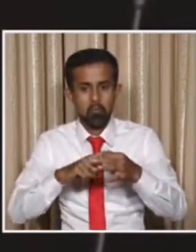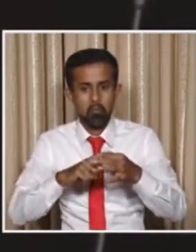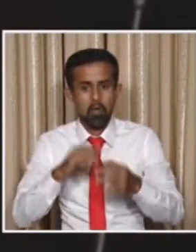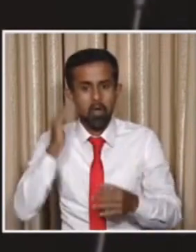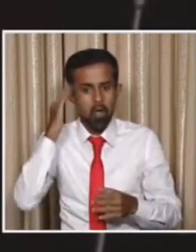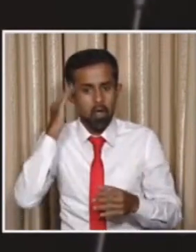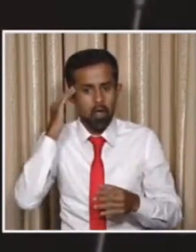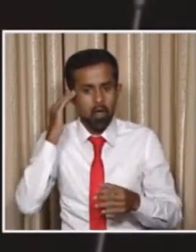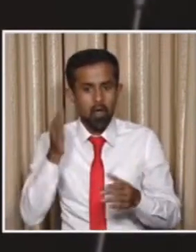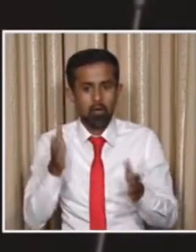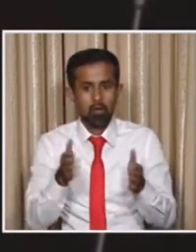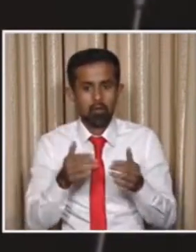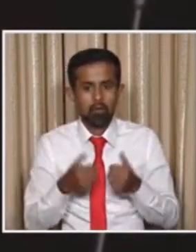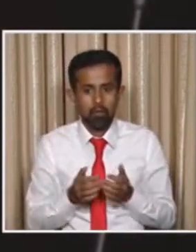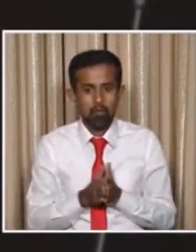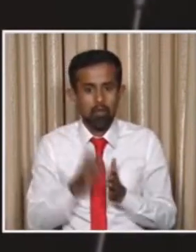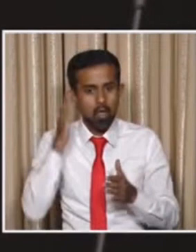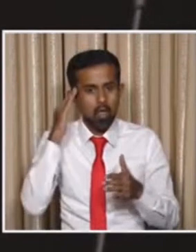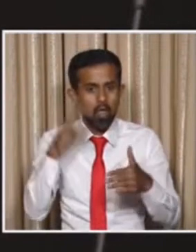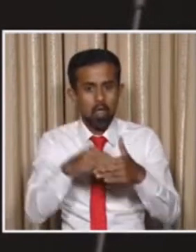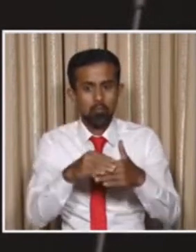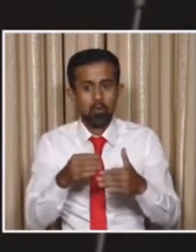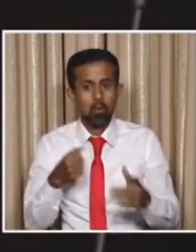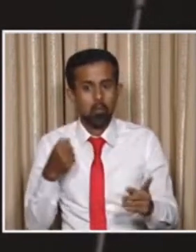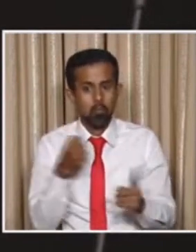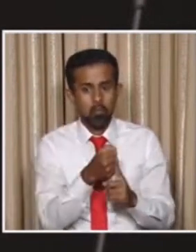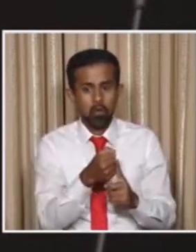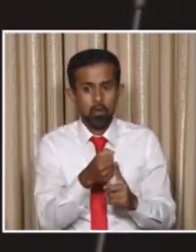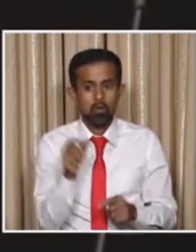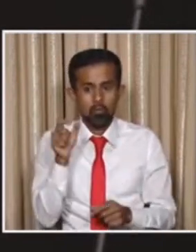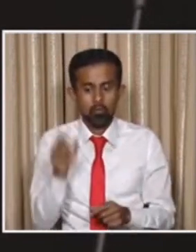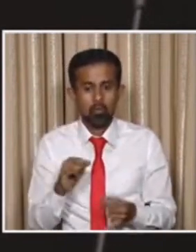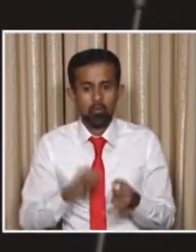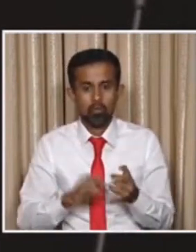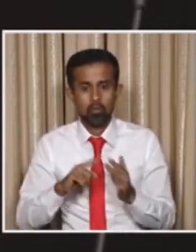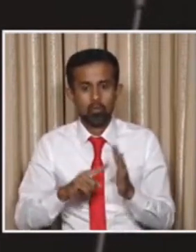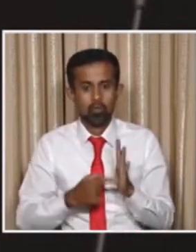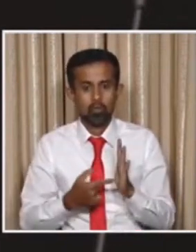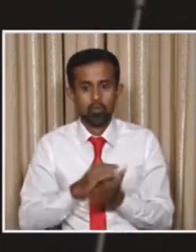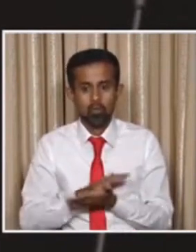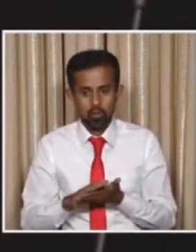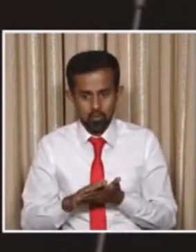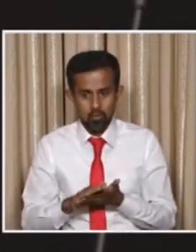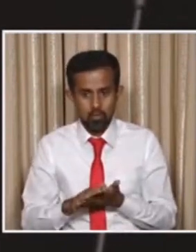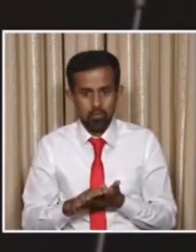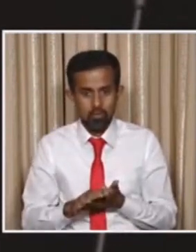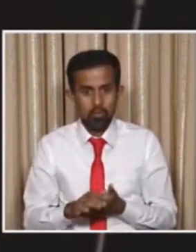ekka tamunge birindatat pahara dena minihek Sujit kiyanne e hinda